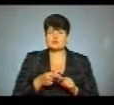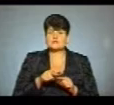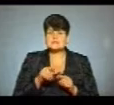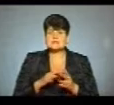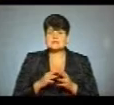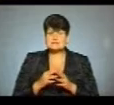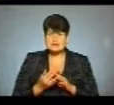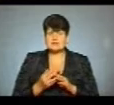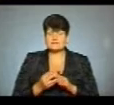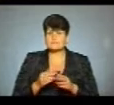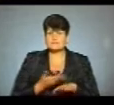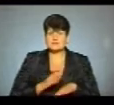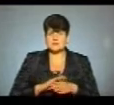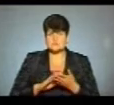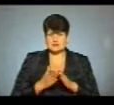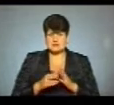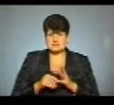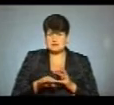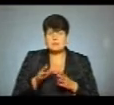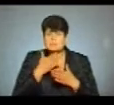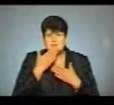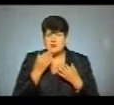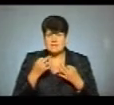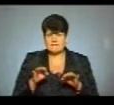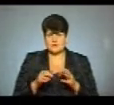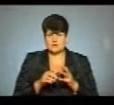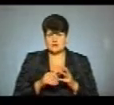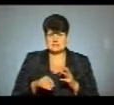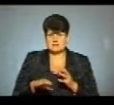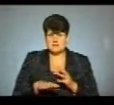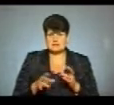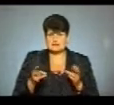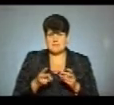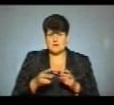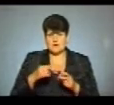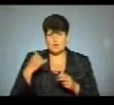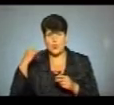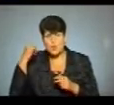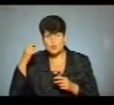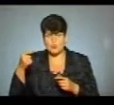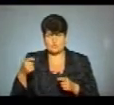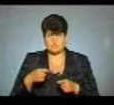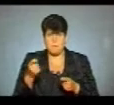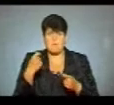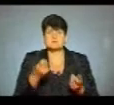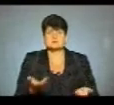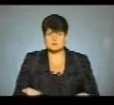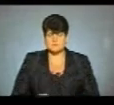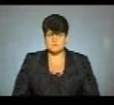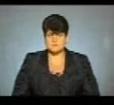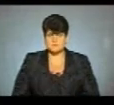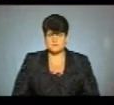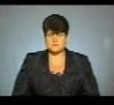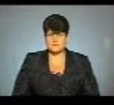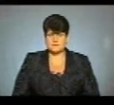селах катастрофічна ситуація з землею, там немає вільної землі, вона необхідна для випасання худоби, саме для громади. Прокоментував рішення суду